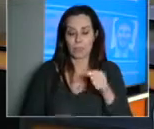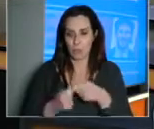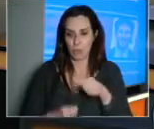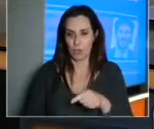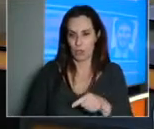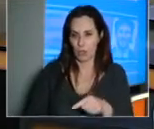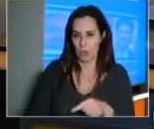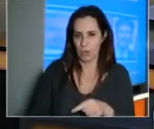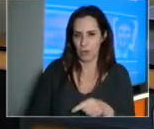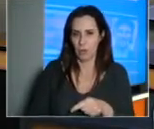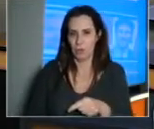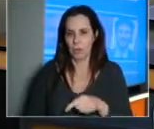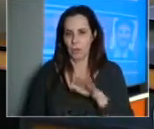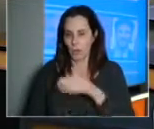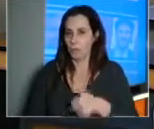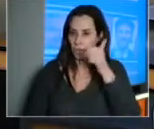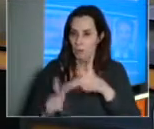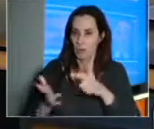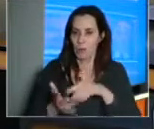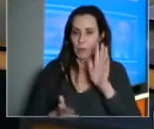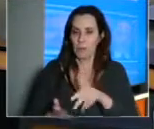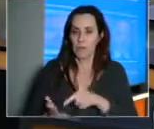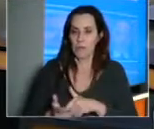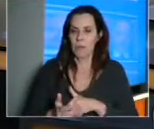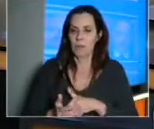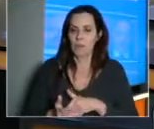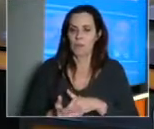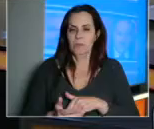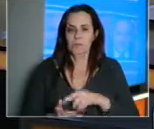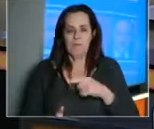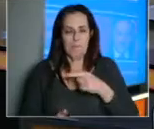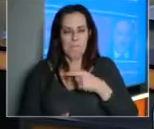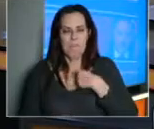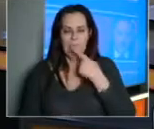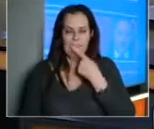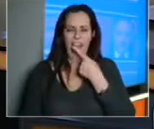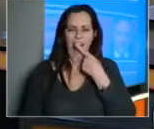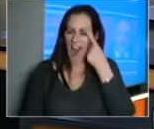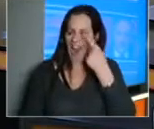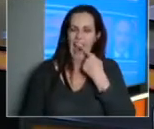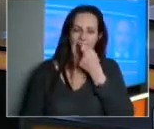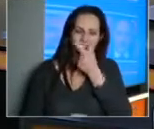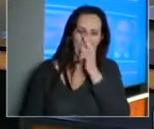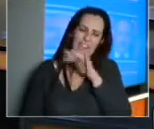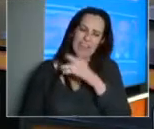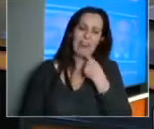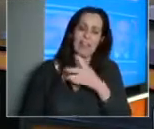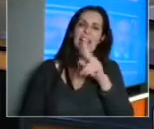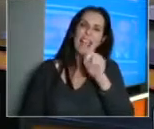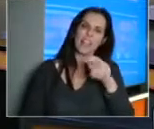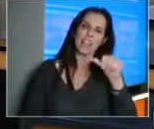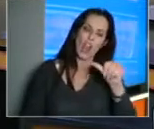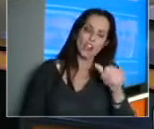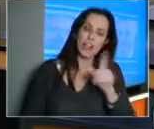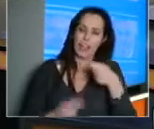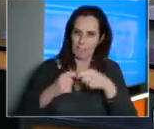הזה אפשר... ותמר זנדברג. כן, אבל גם תמר זנדברג. וגם מה שתמר זנדברג, זאת הנשמה שלי, זה מהכספים שלה. אני אומר לך, לטעמי, זה קצת קטנוני עכשיו להגיד לנתן אשל,